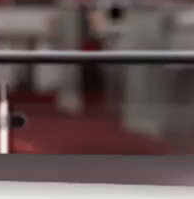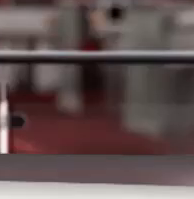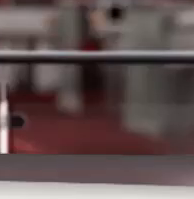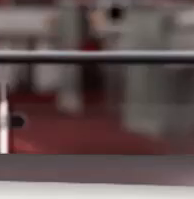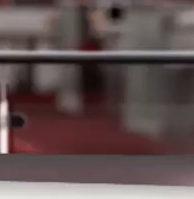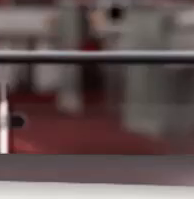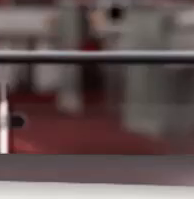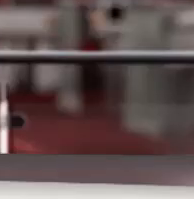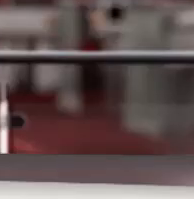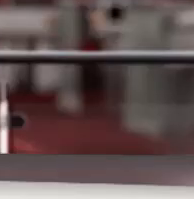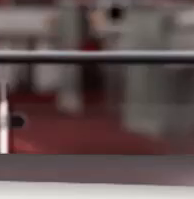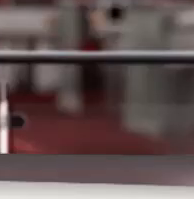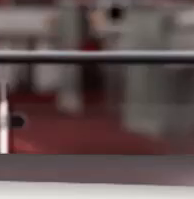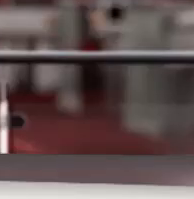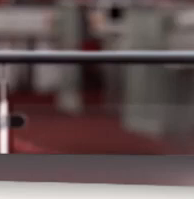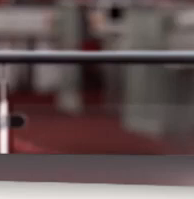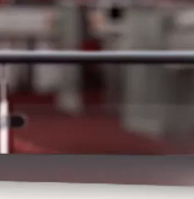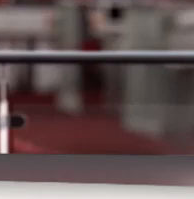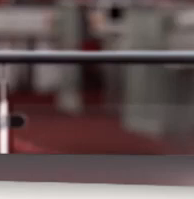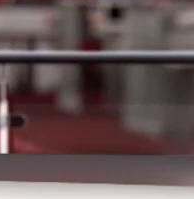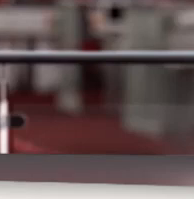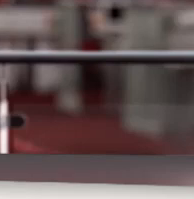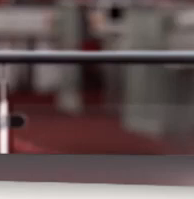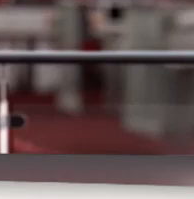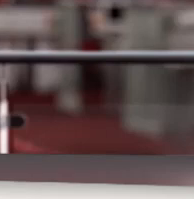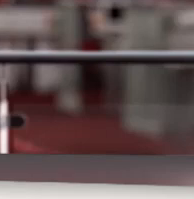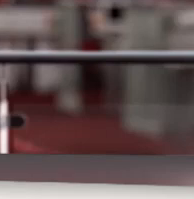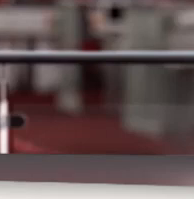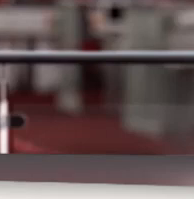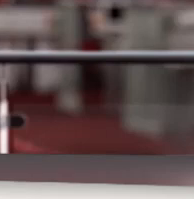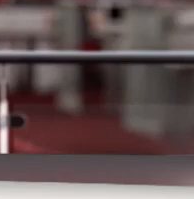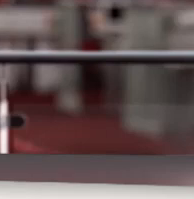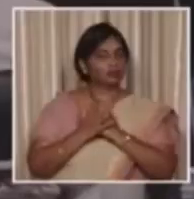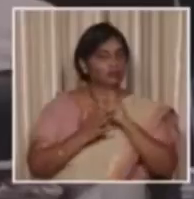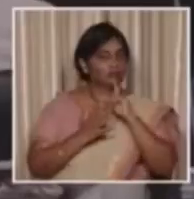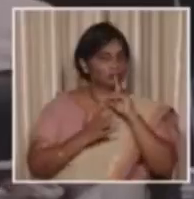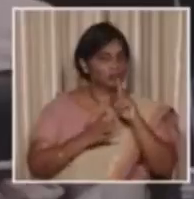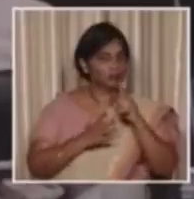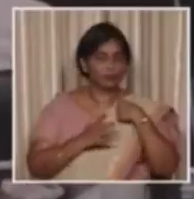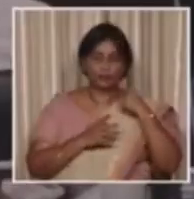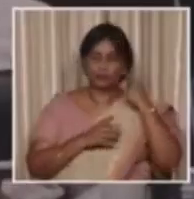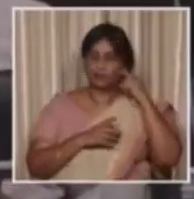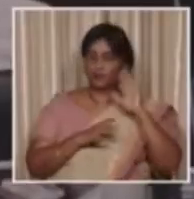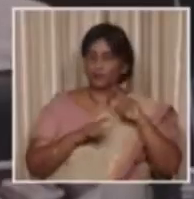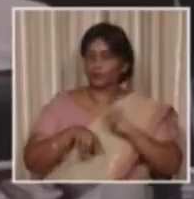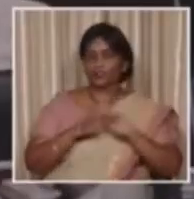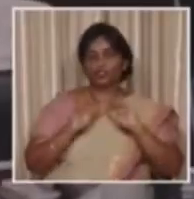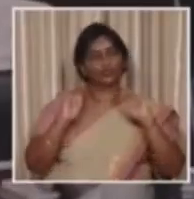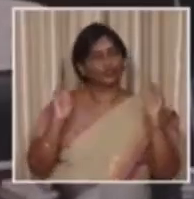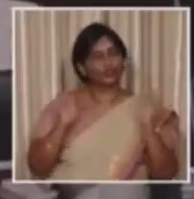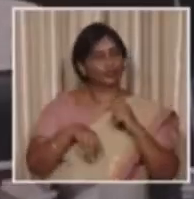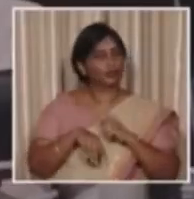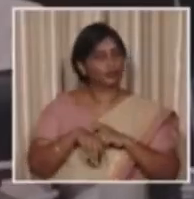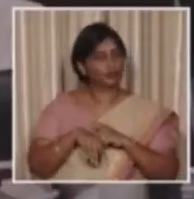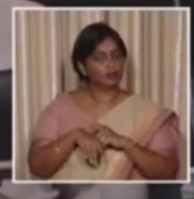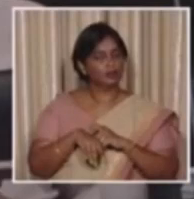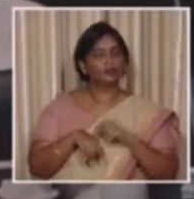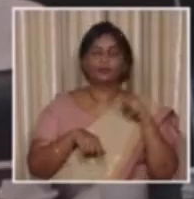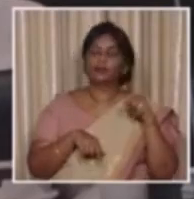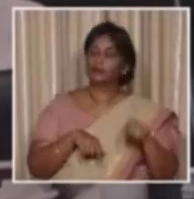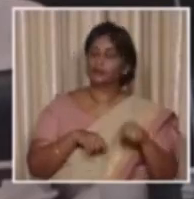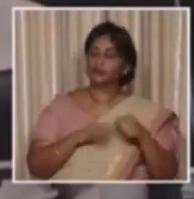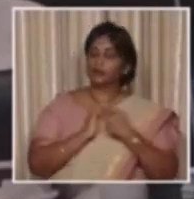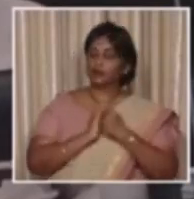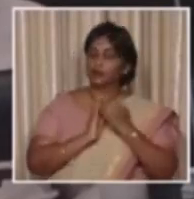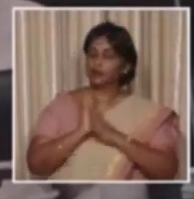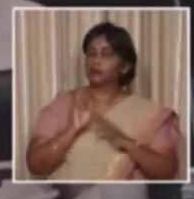விவசாயிகளின் உற்பத்தி செலவை குறைக்க வேண்டும் என முன்னாள் ஜனாதிபதி மைத்ரிபால சிறிசேனா தெரிவித்துள்ளார். விவசாயிகள் எதிர்கொண்டுள்ள உற்பத்தி செலவு நெருக்கடியை தீர்க்க